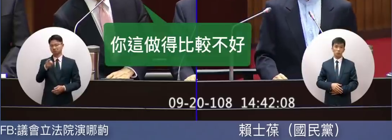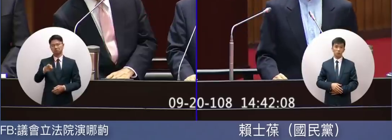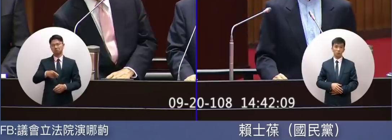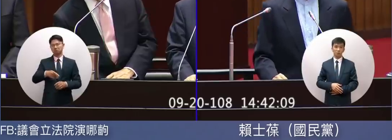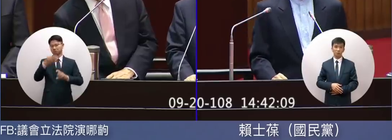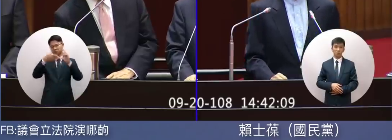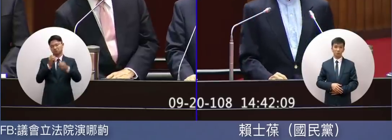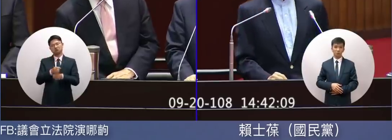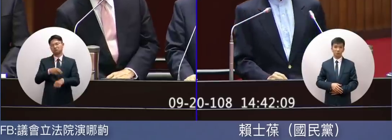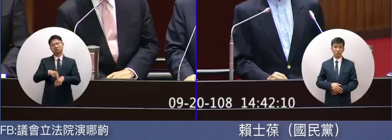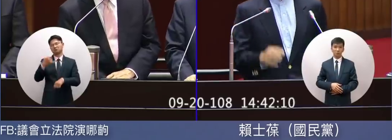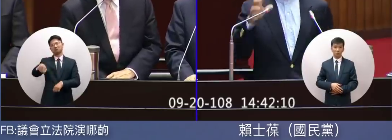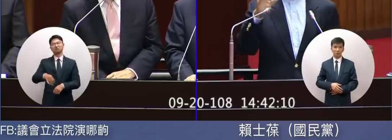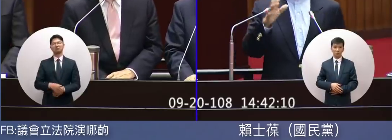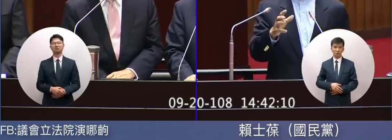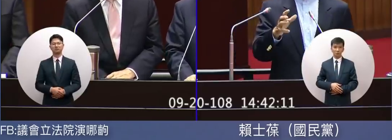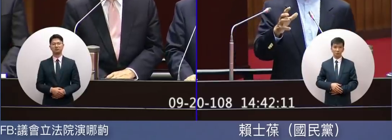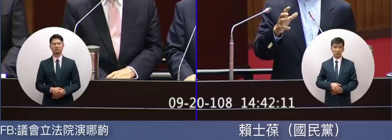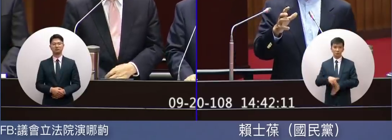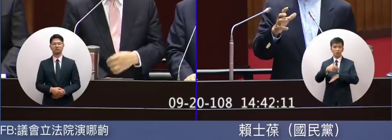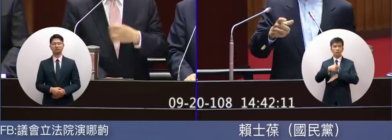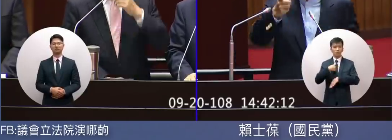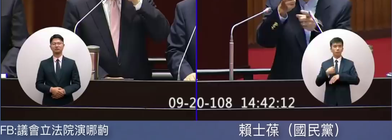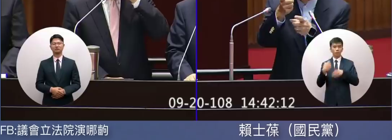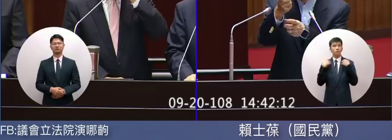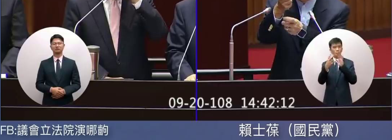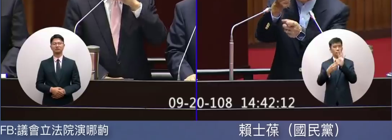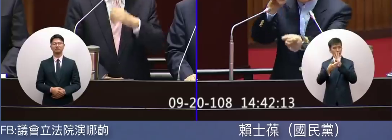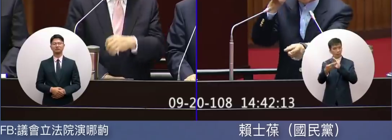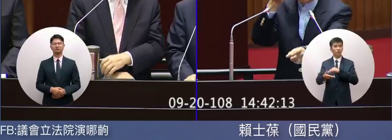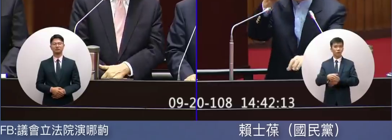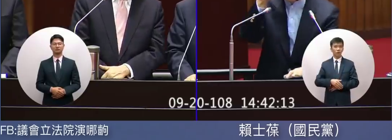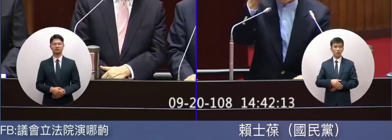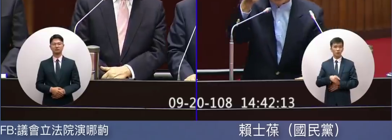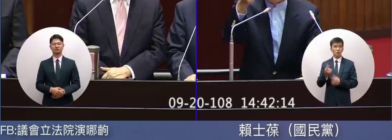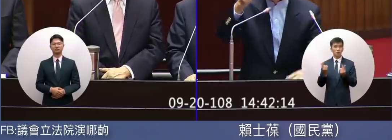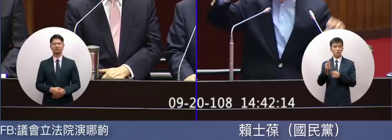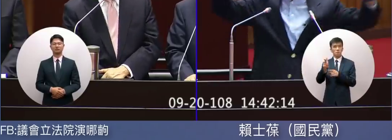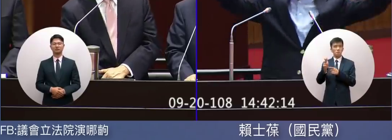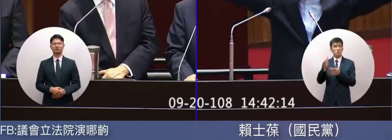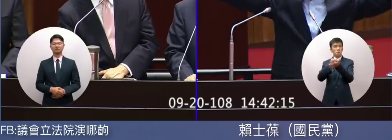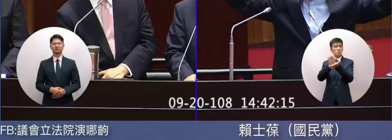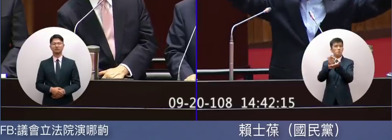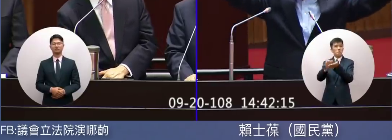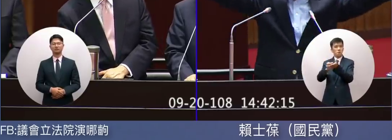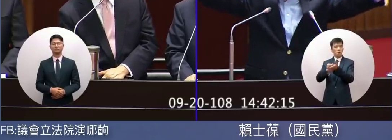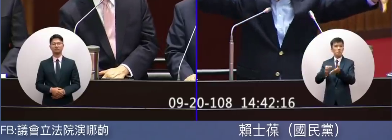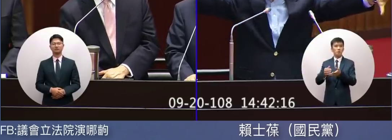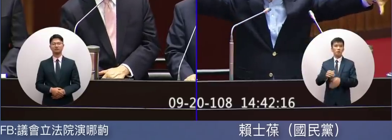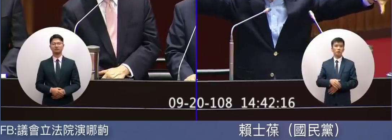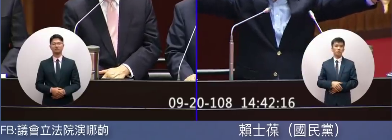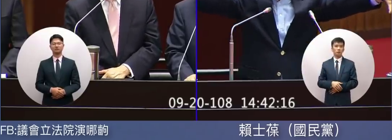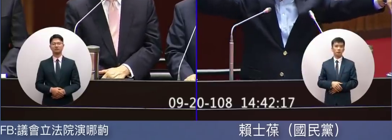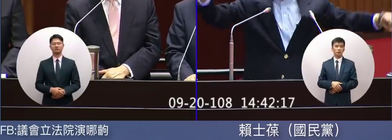较歹。 啊，我就是说你听，你咧喷一支枪去喷钱来无？撒币啊，撒钱